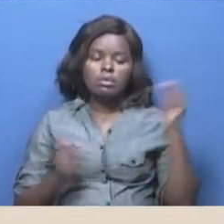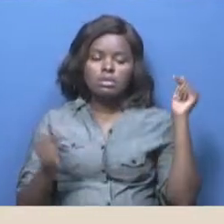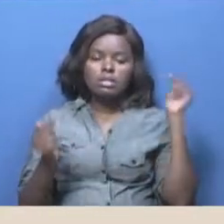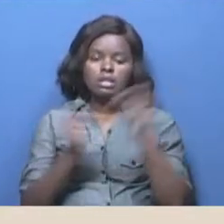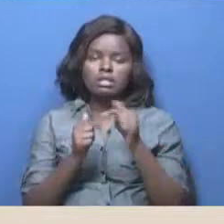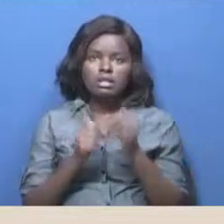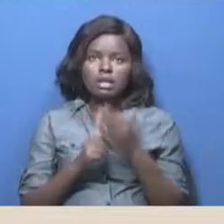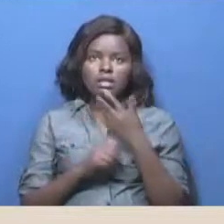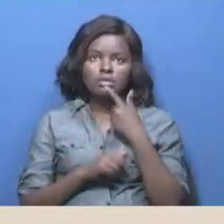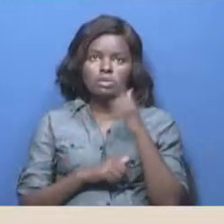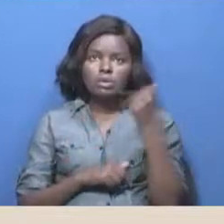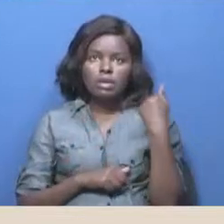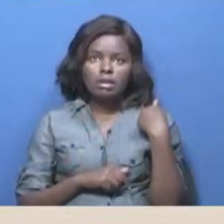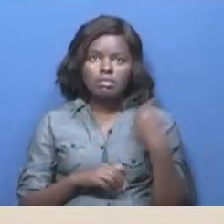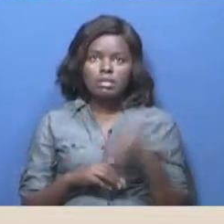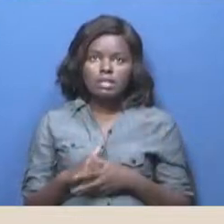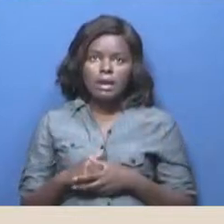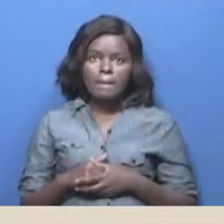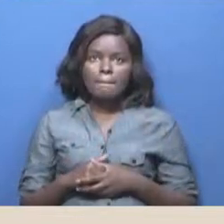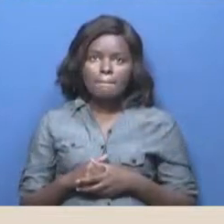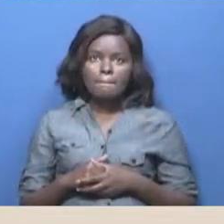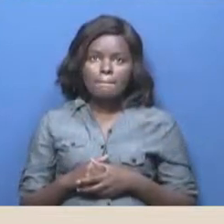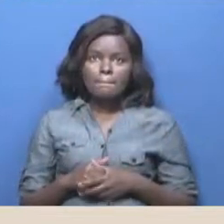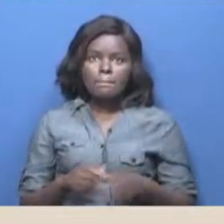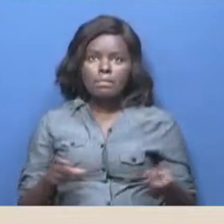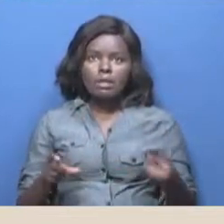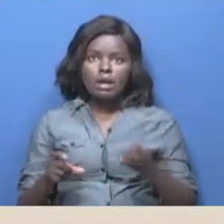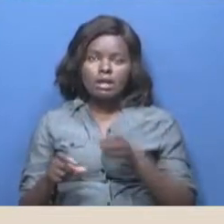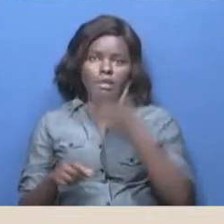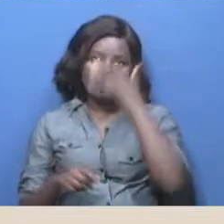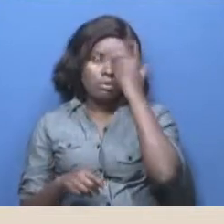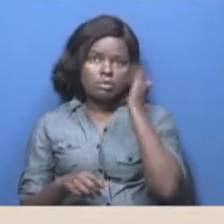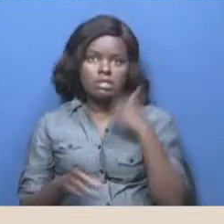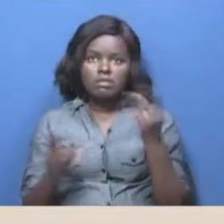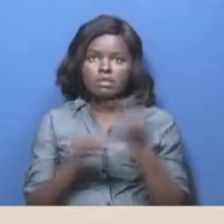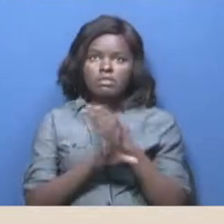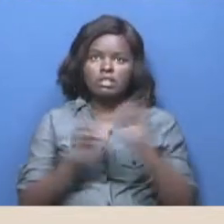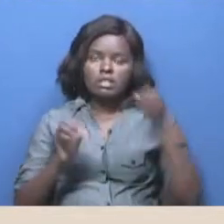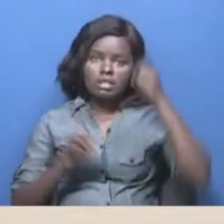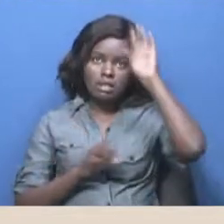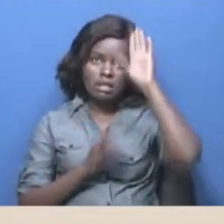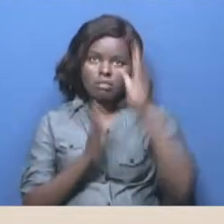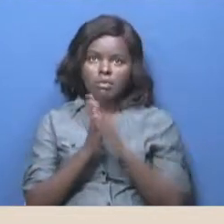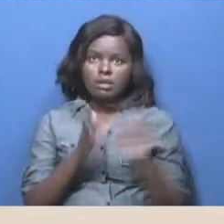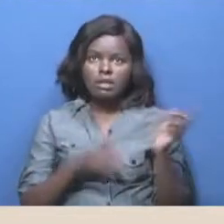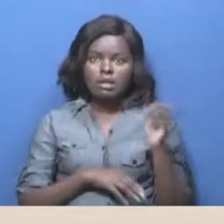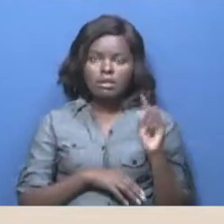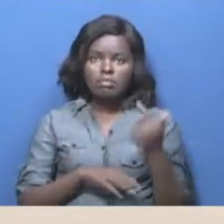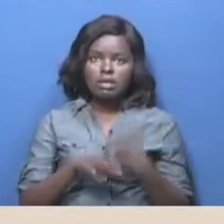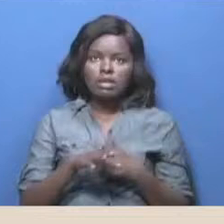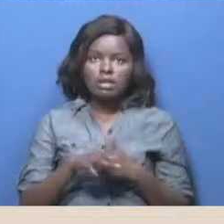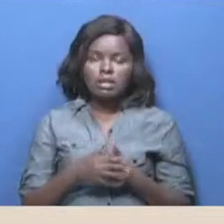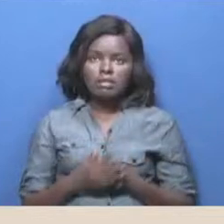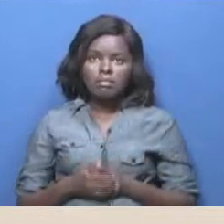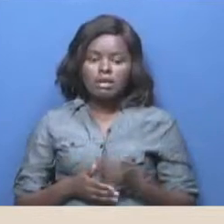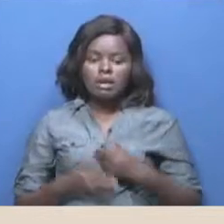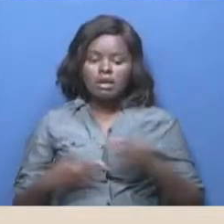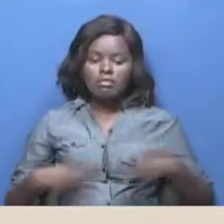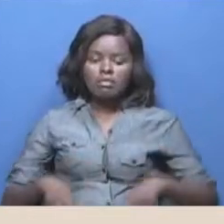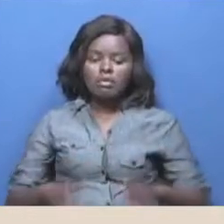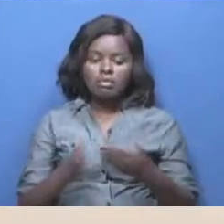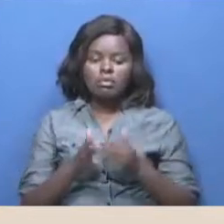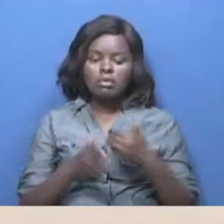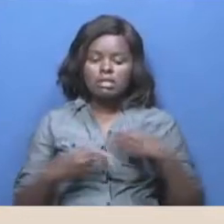na koguo namba no ikorwo inene tondu hatirĩ difference ya Kiambu na Nairobi. Ona rĩrĩa kũrekĩrĩtwo roadblocks,